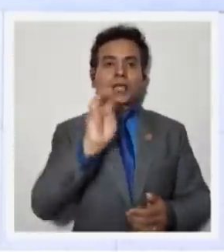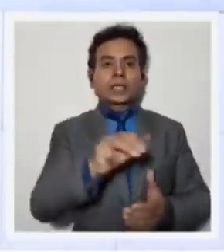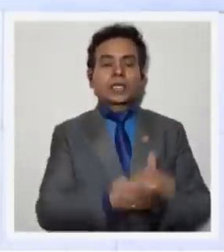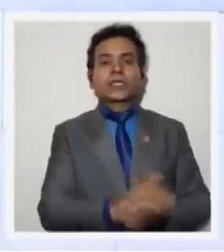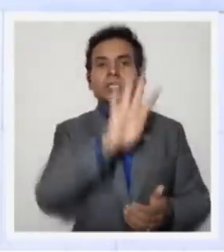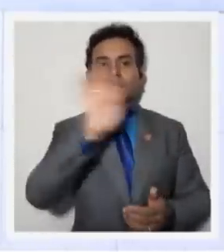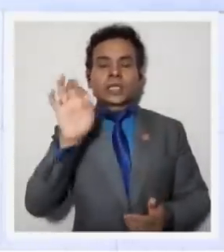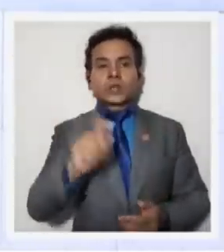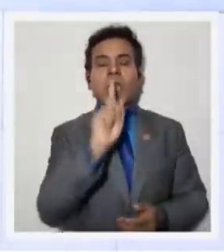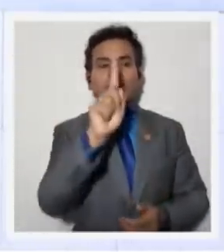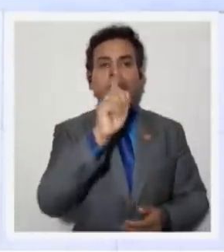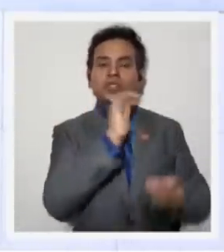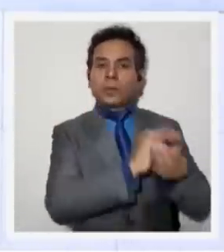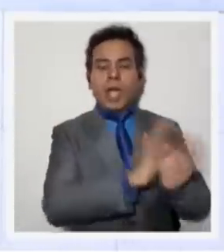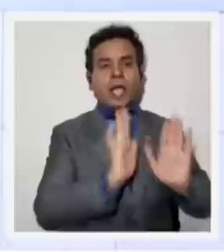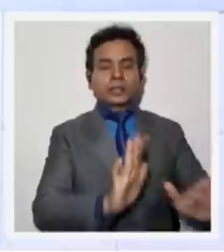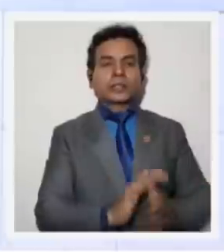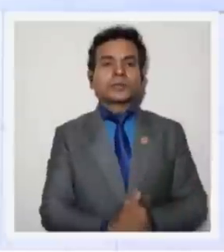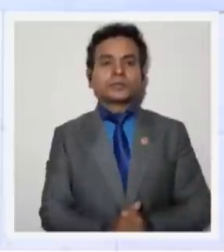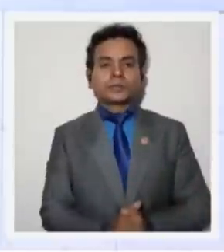17,47,846টি বর্তমানে মজুত আছে